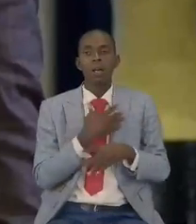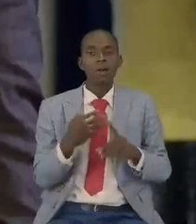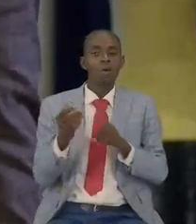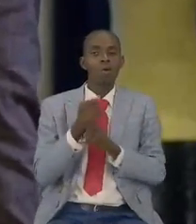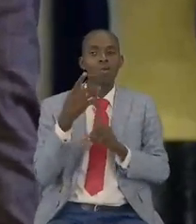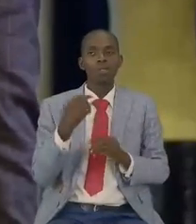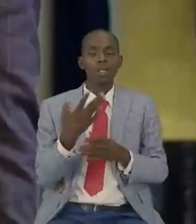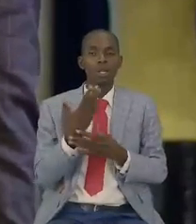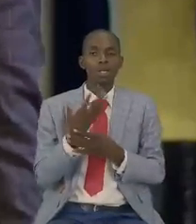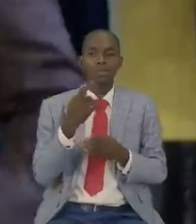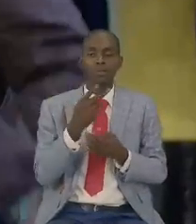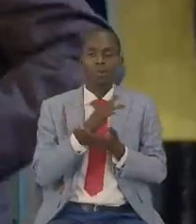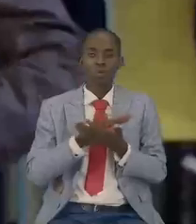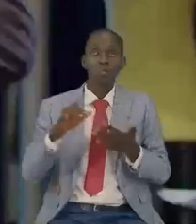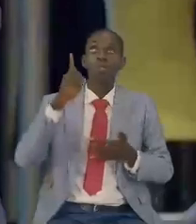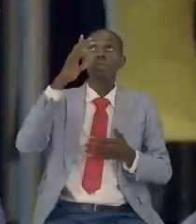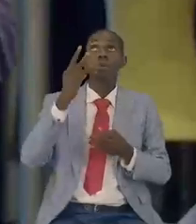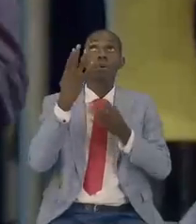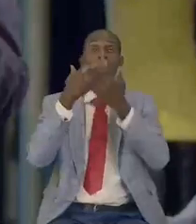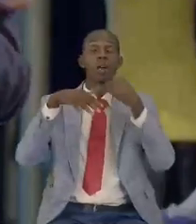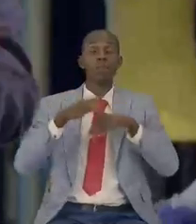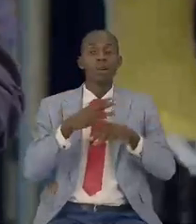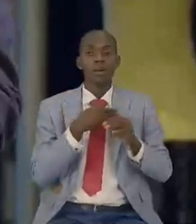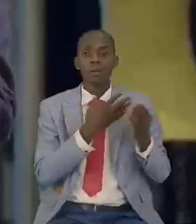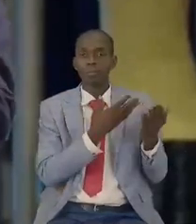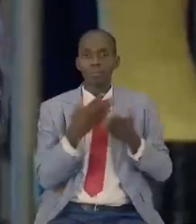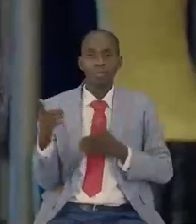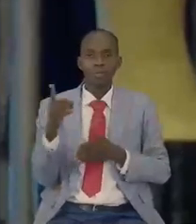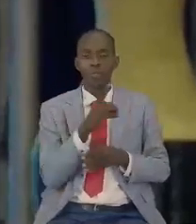Il tient la main du Dieu Tout-Puissant et t'amène.